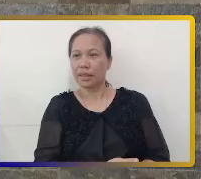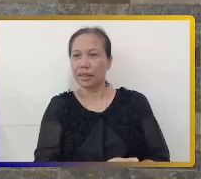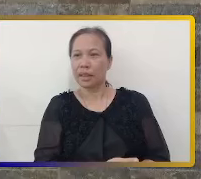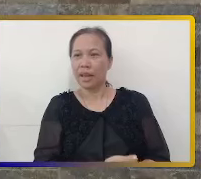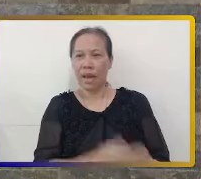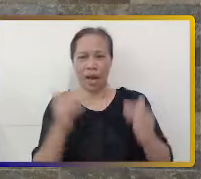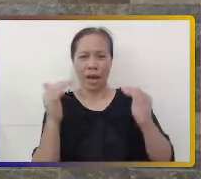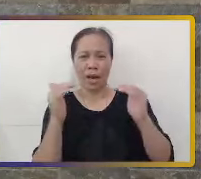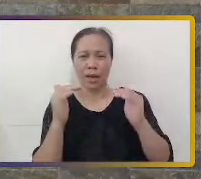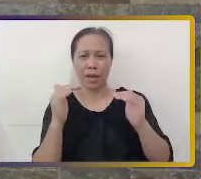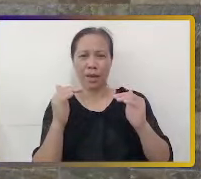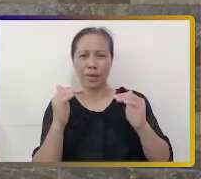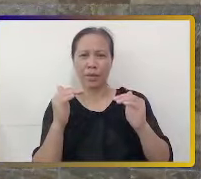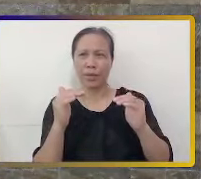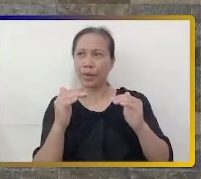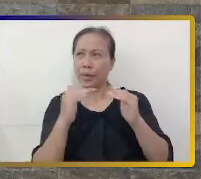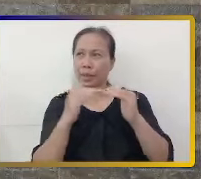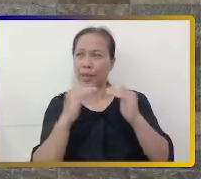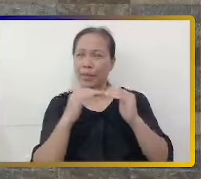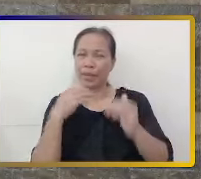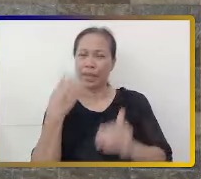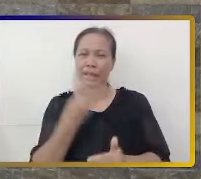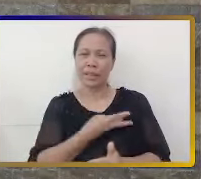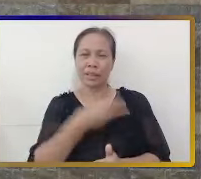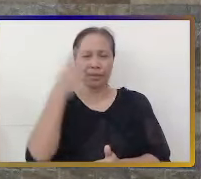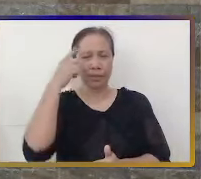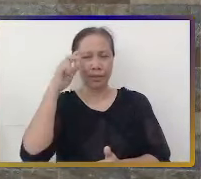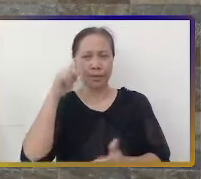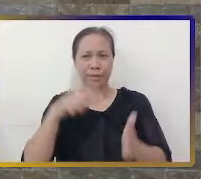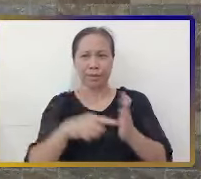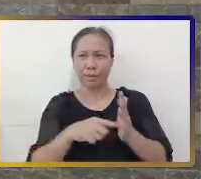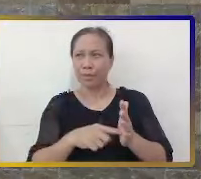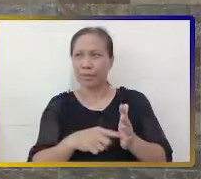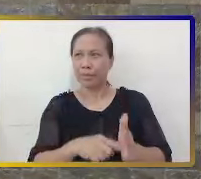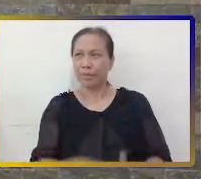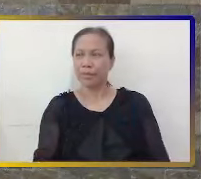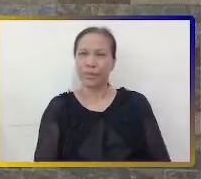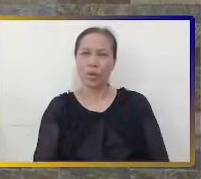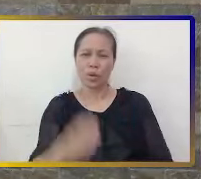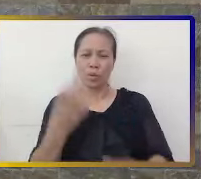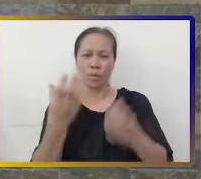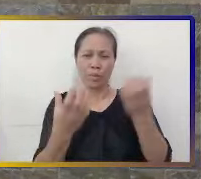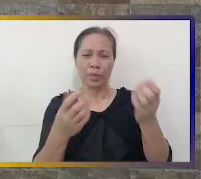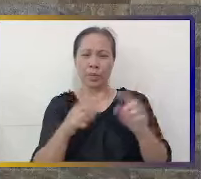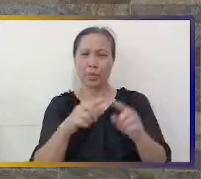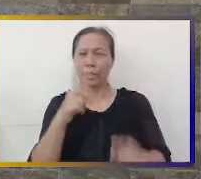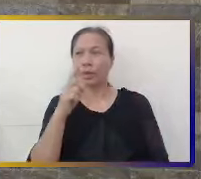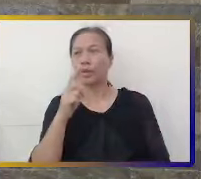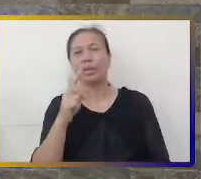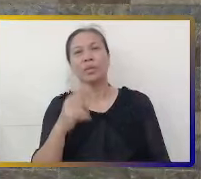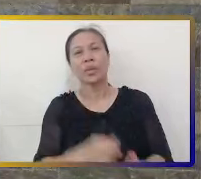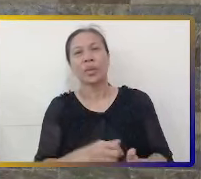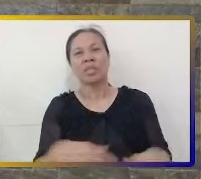Anong anong problema niyan kapatid you understand that Anong compare to that that's